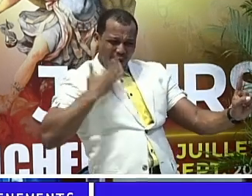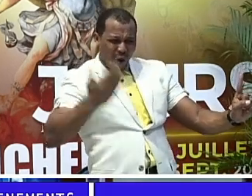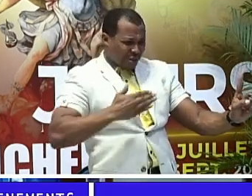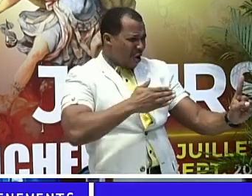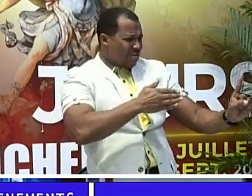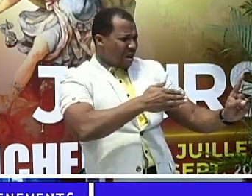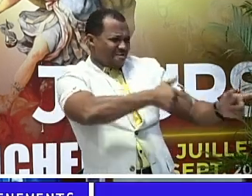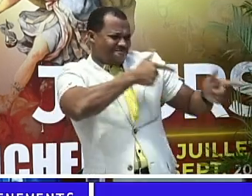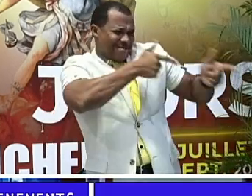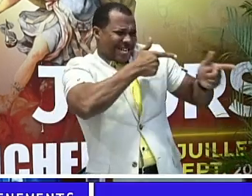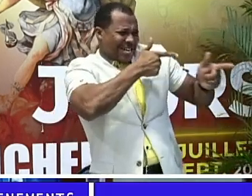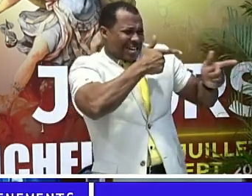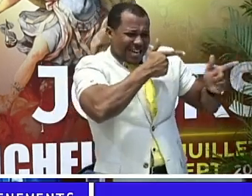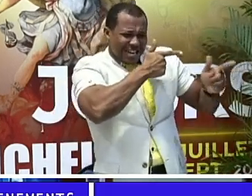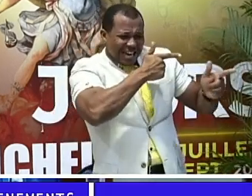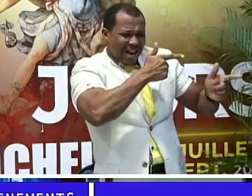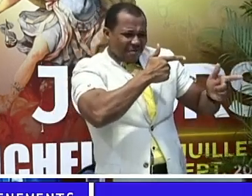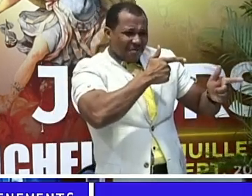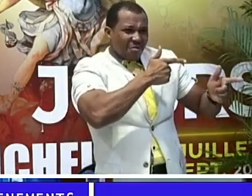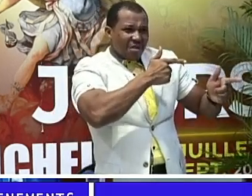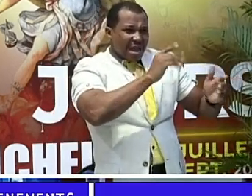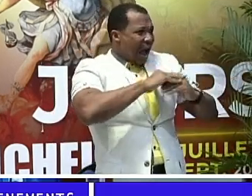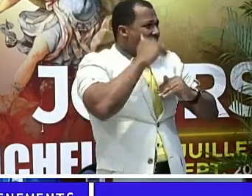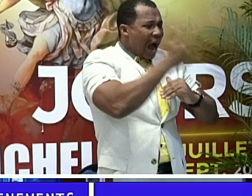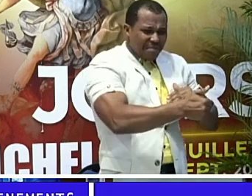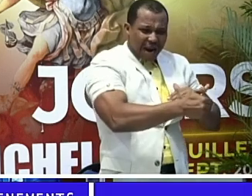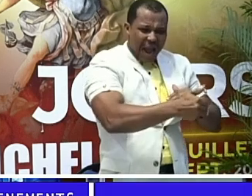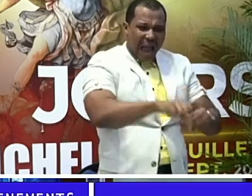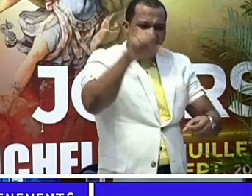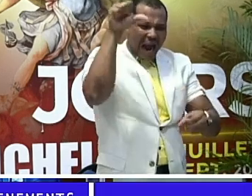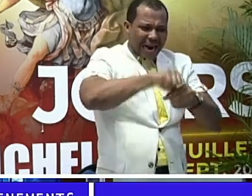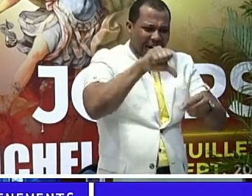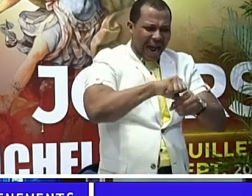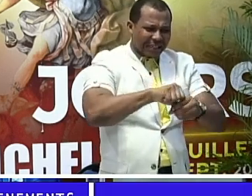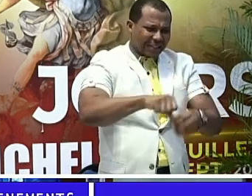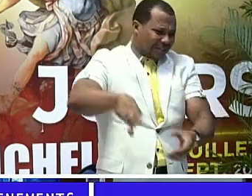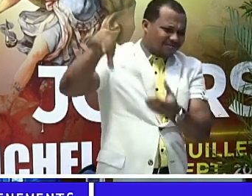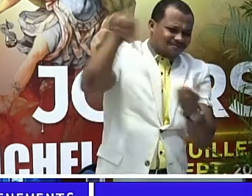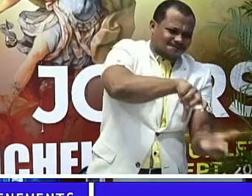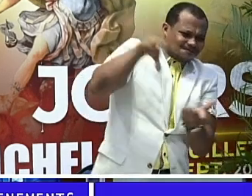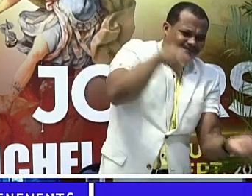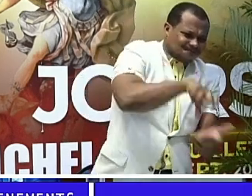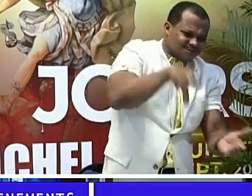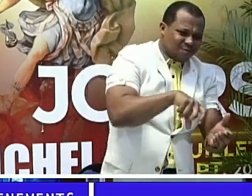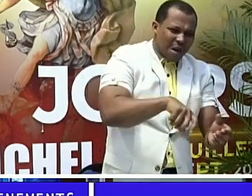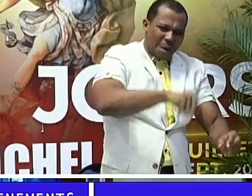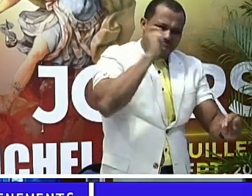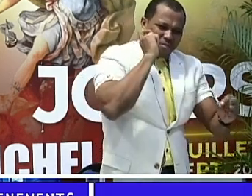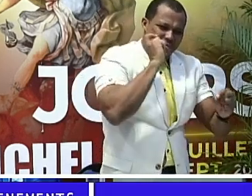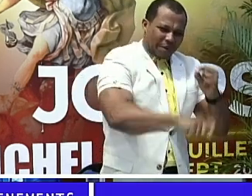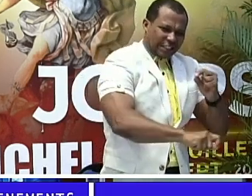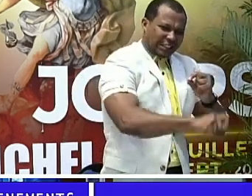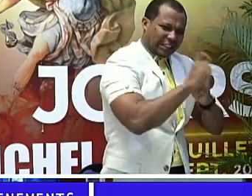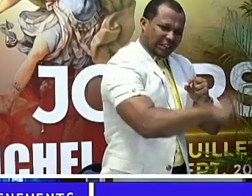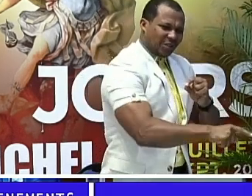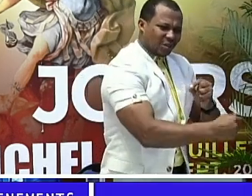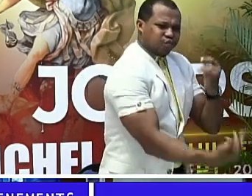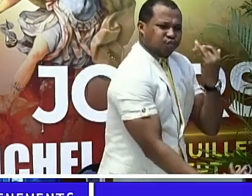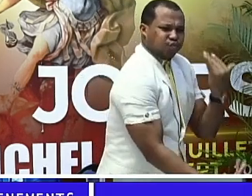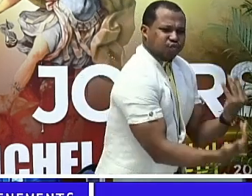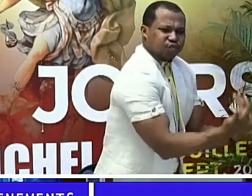nan. L'offre ou pas senti ou à l'aise encore ça par contre ou bouler cadavre moun.